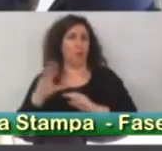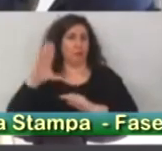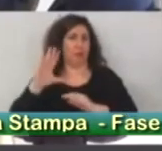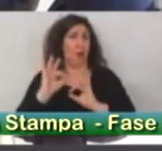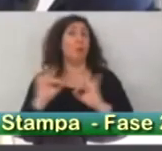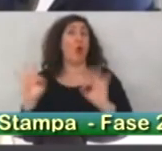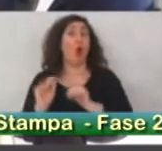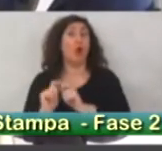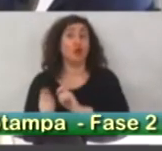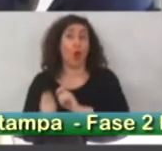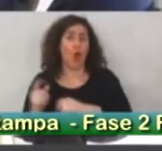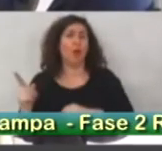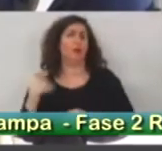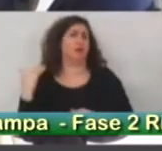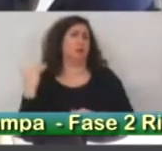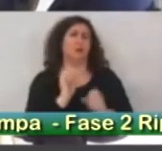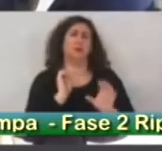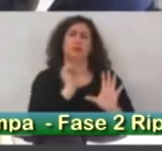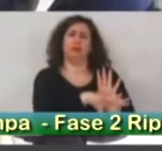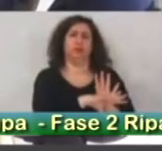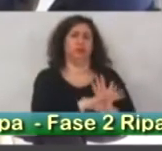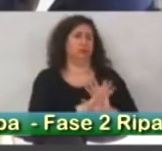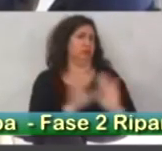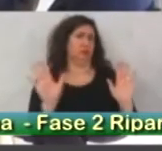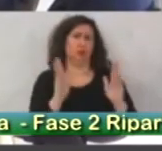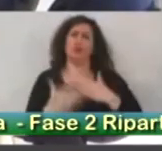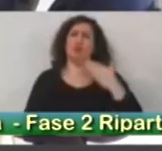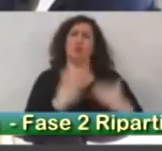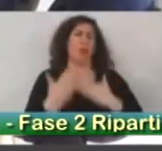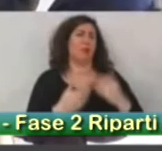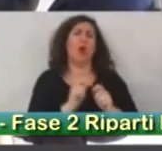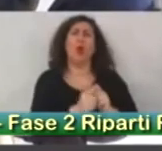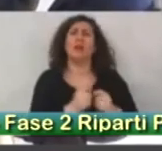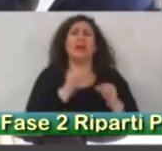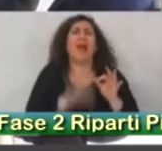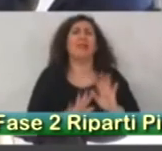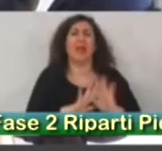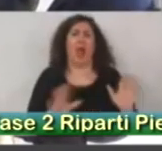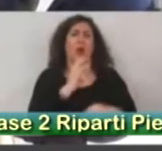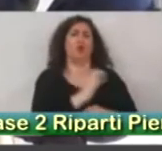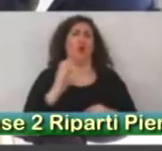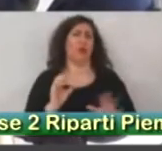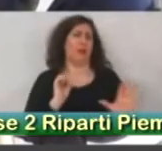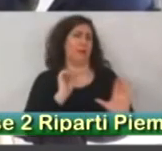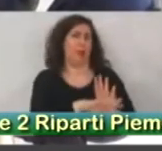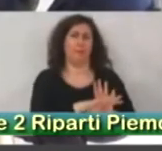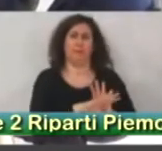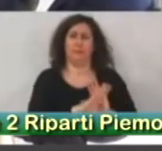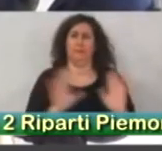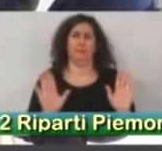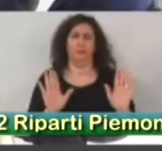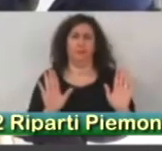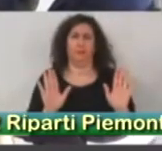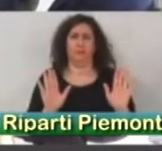complessivi, è in grado di garantire la liquidità dell'erogazione immediata sul conto corrente dell'azienda.